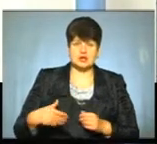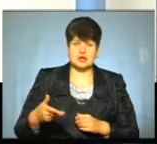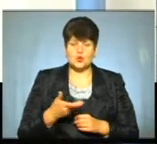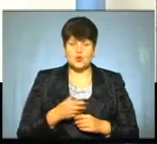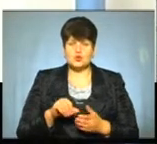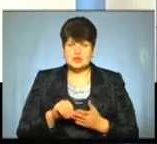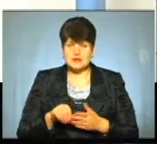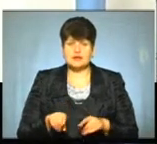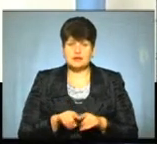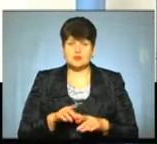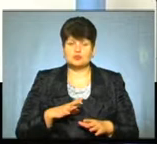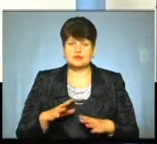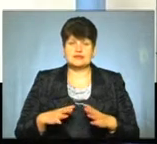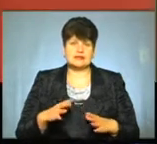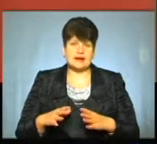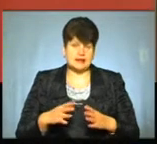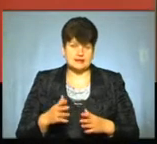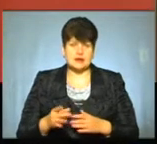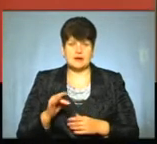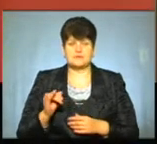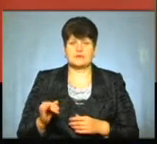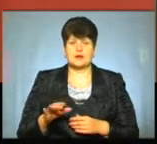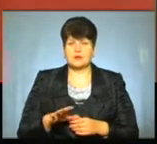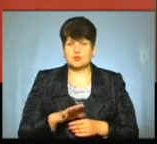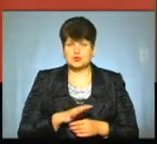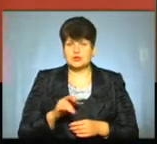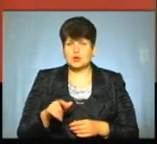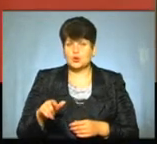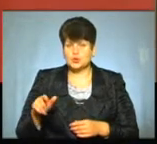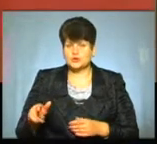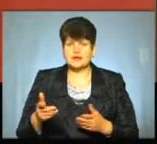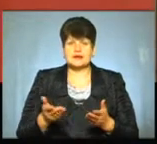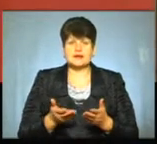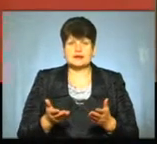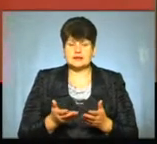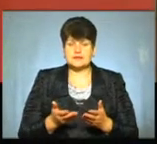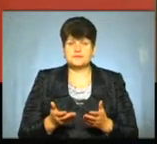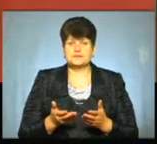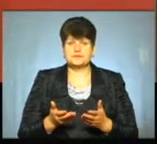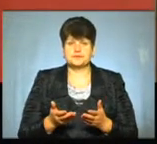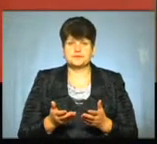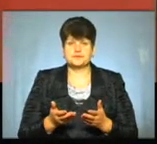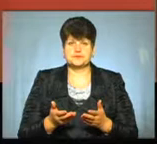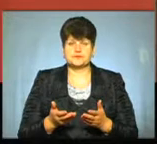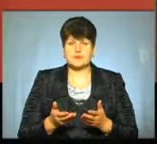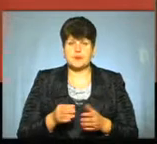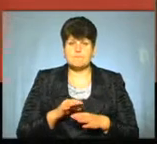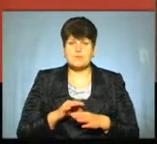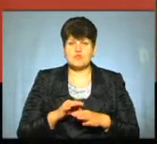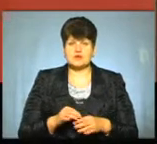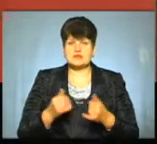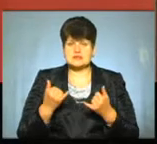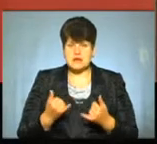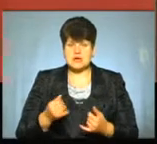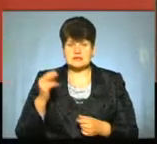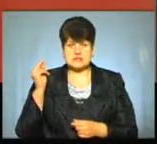наших учасників також були тренери НУШ, були люди, які, власне,